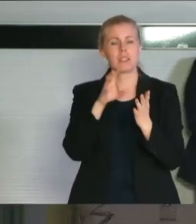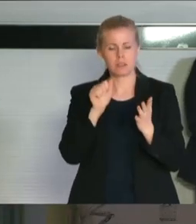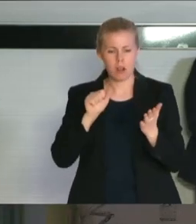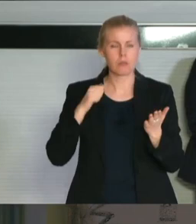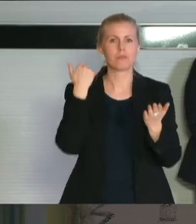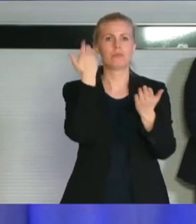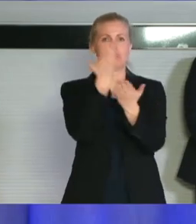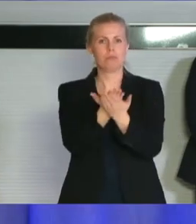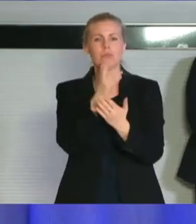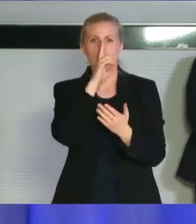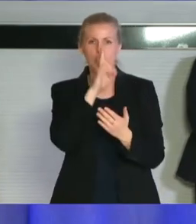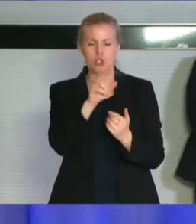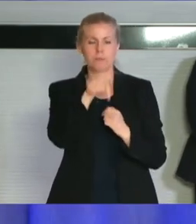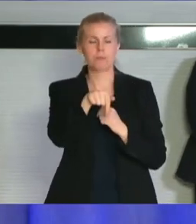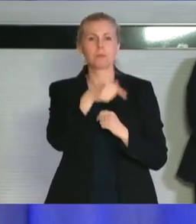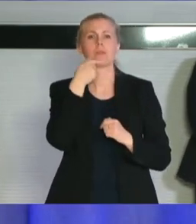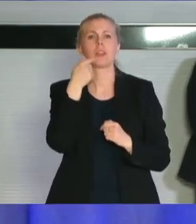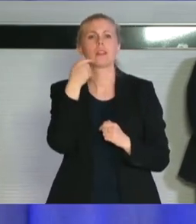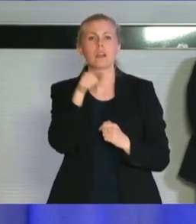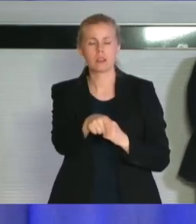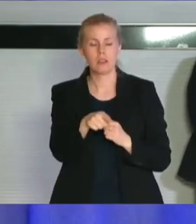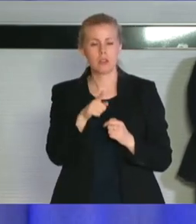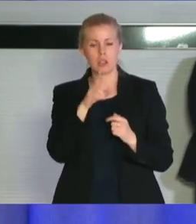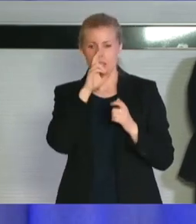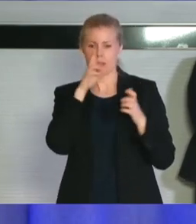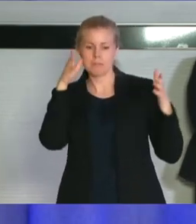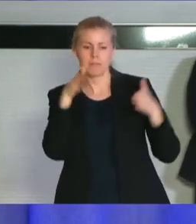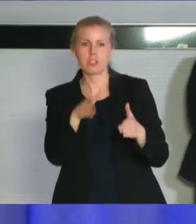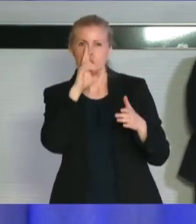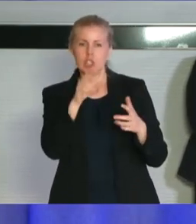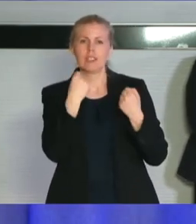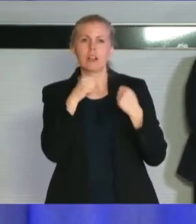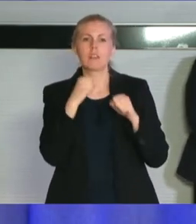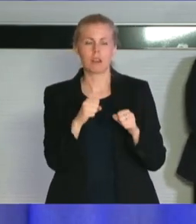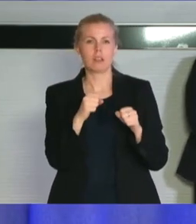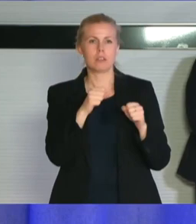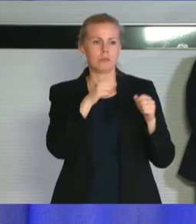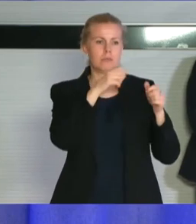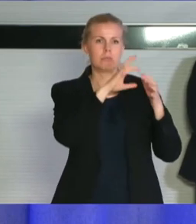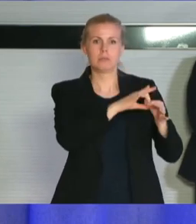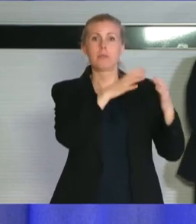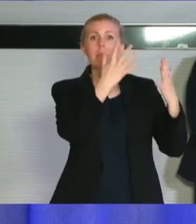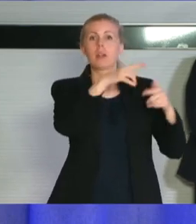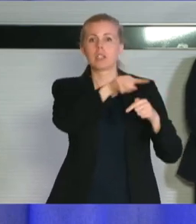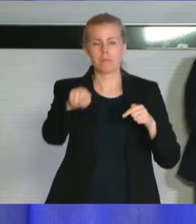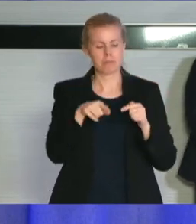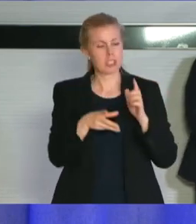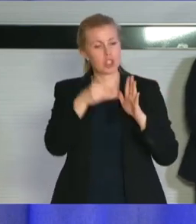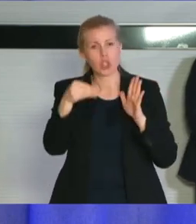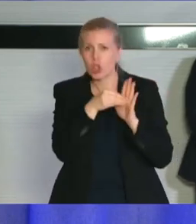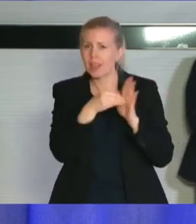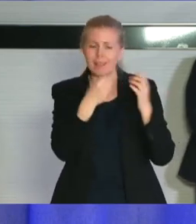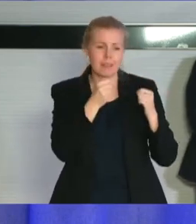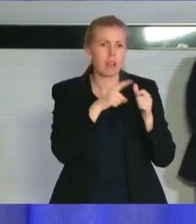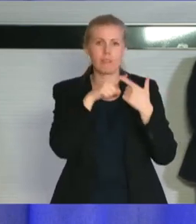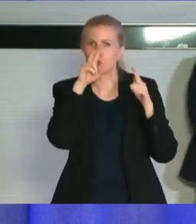proposisjon på fredag. Der jobber vi med ulike typer tiltak rettet mot de ulike bransjene. Det kan være støttetiltak, det kan være forskningstiltak, det kan